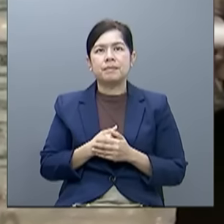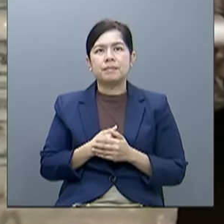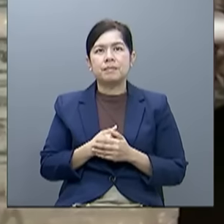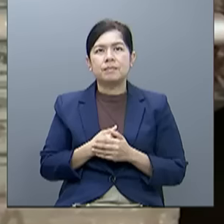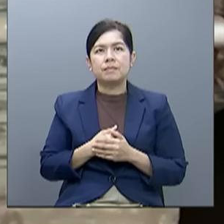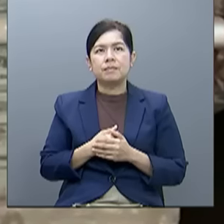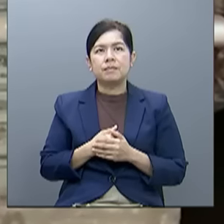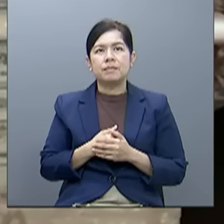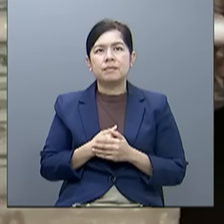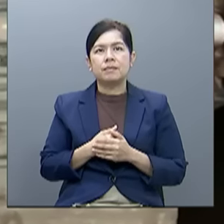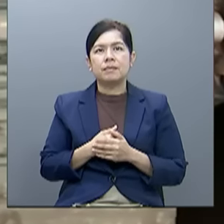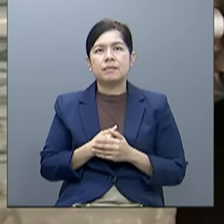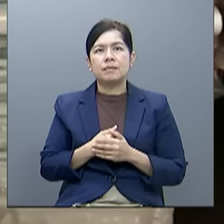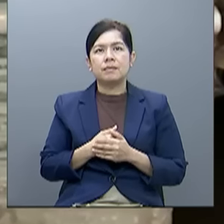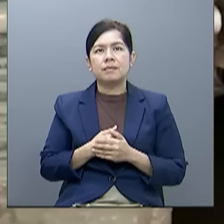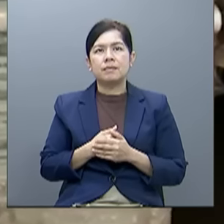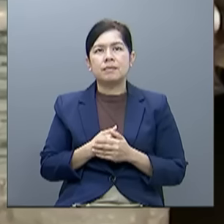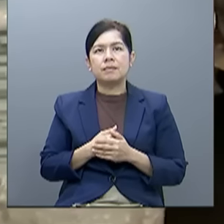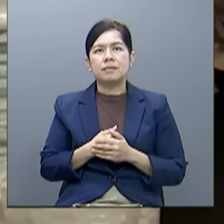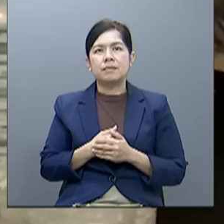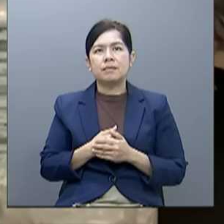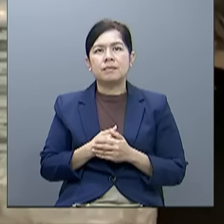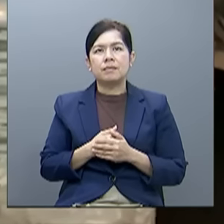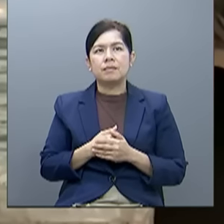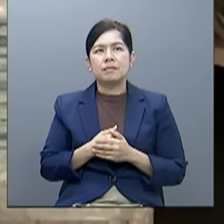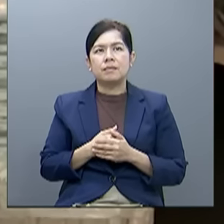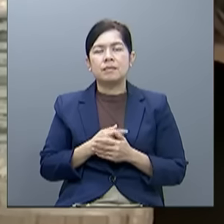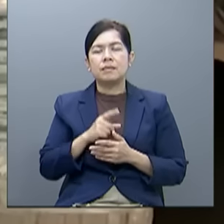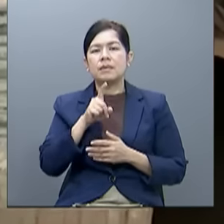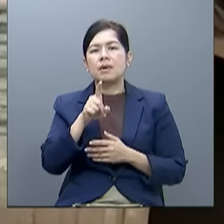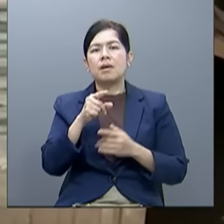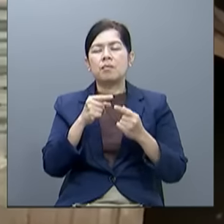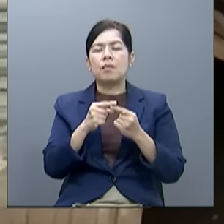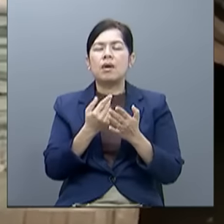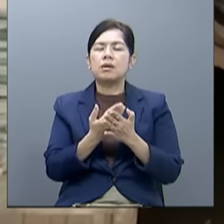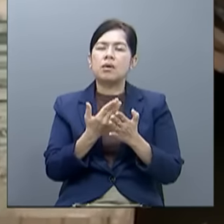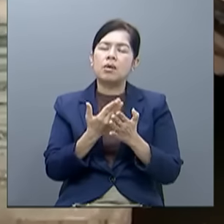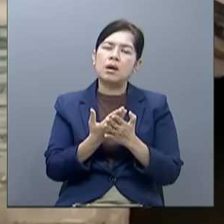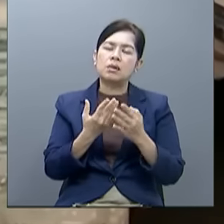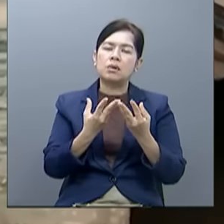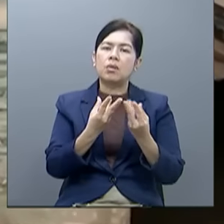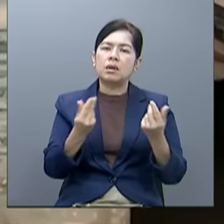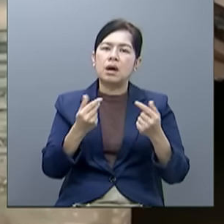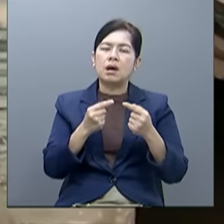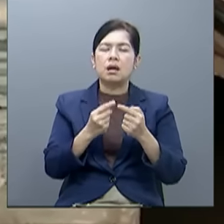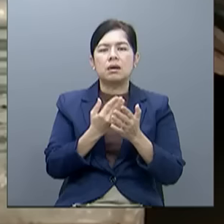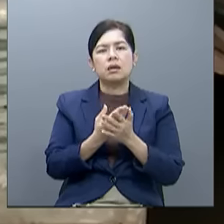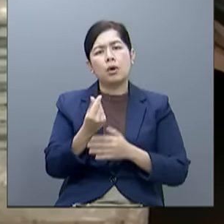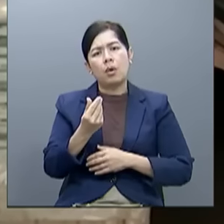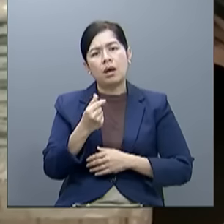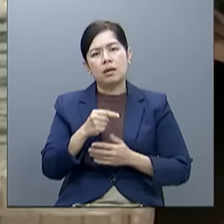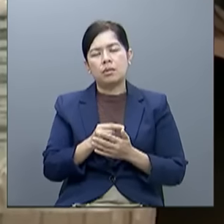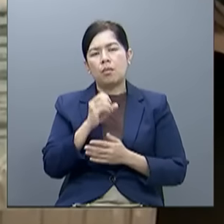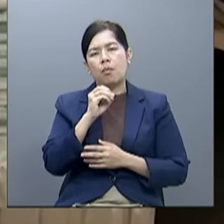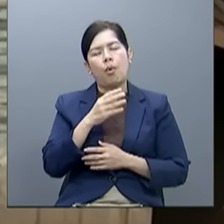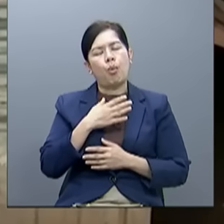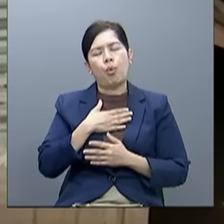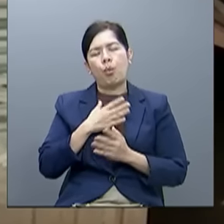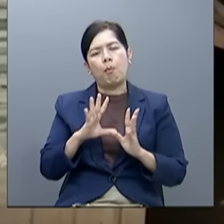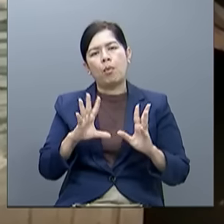ราขายของแพง เสียหายไปประมาณเท่าไหร่ครับเท่าที่ดูตอนนี ้ไม่รู้ว่าหมดตัวเพราะเวลาไปสั่งของทีไปซื้อ